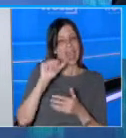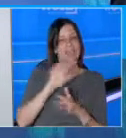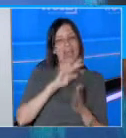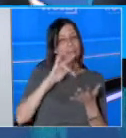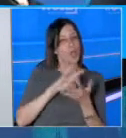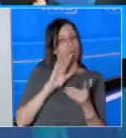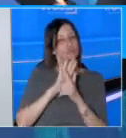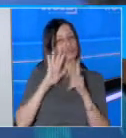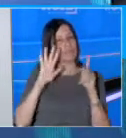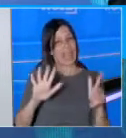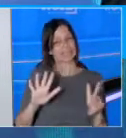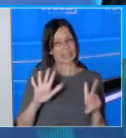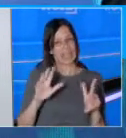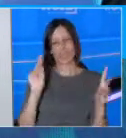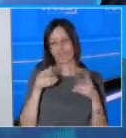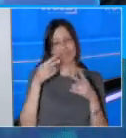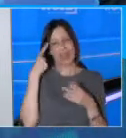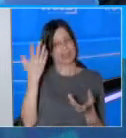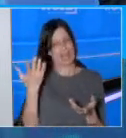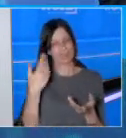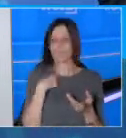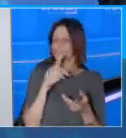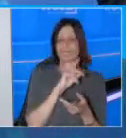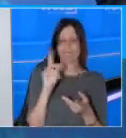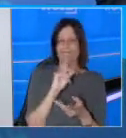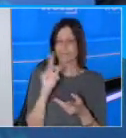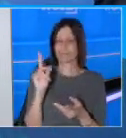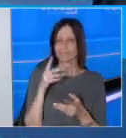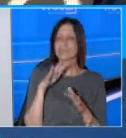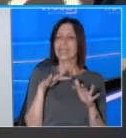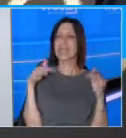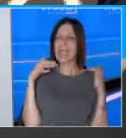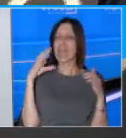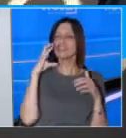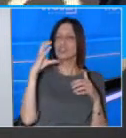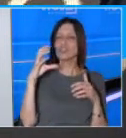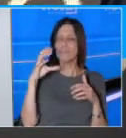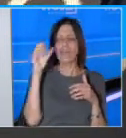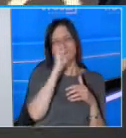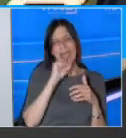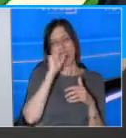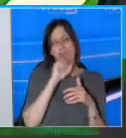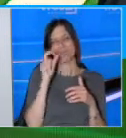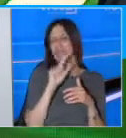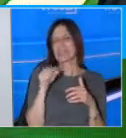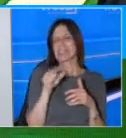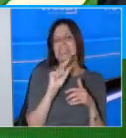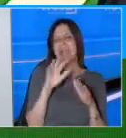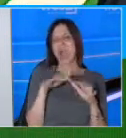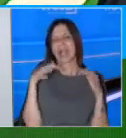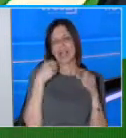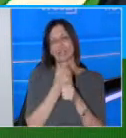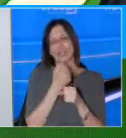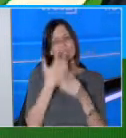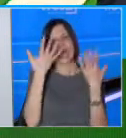ה-17. לא. אני רק אגיד לך שהקהל שצופה באירוויזיון, לדעתי, הוא לא קהל שמתקטנן או עושה את חשבוניות